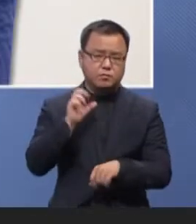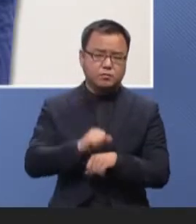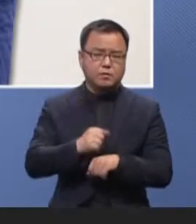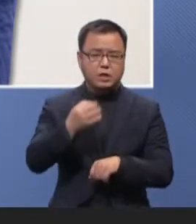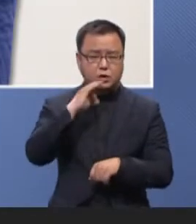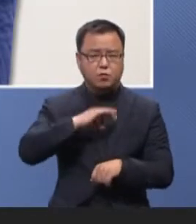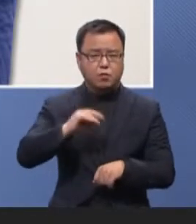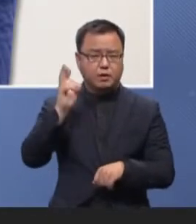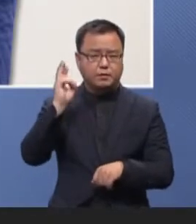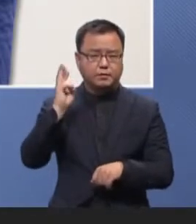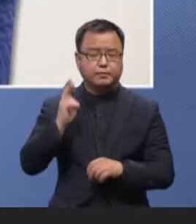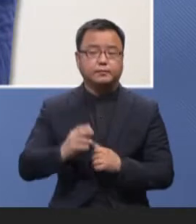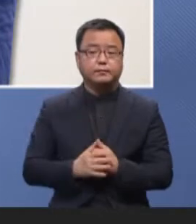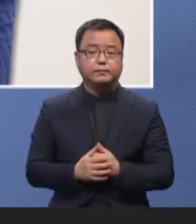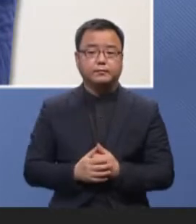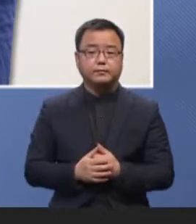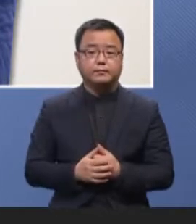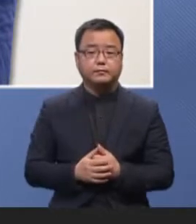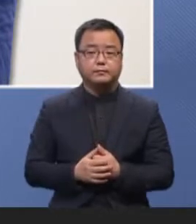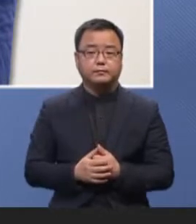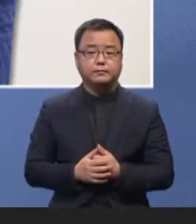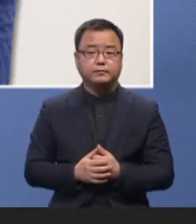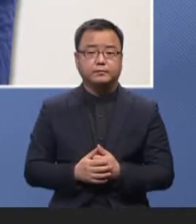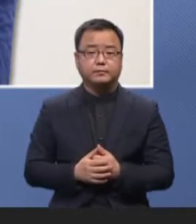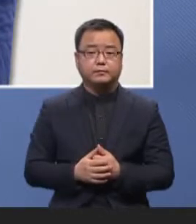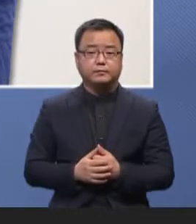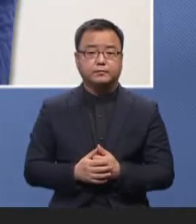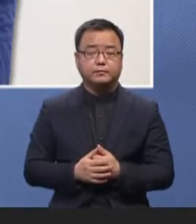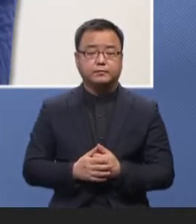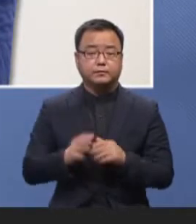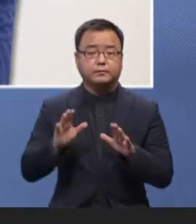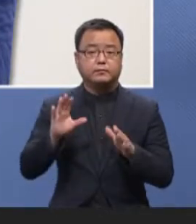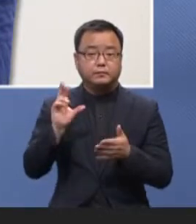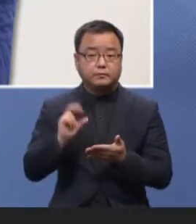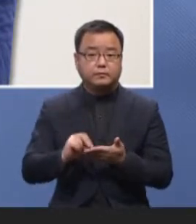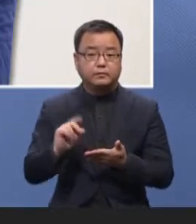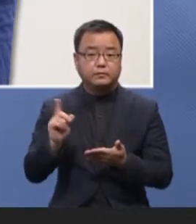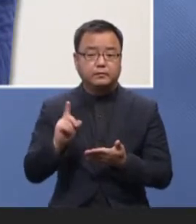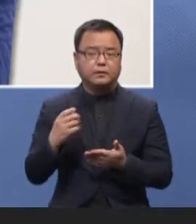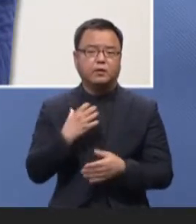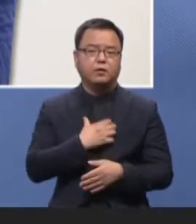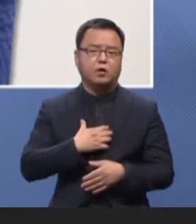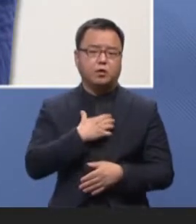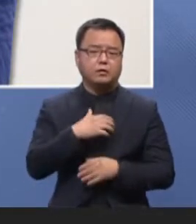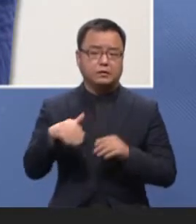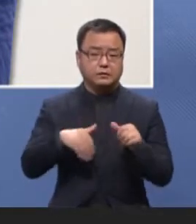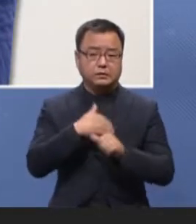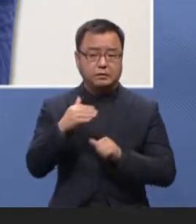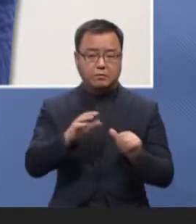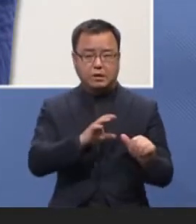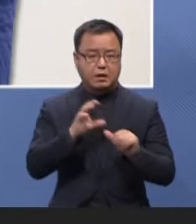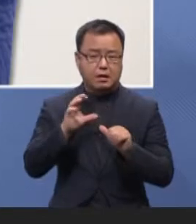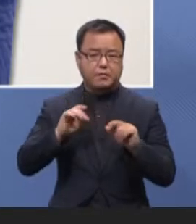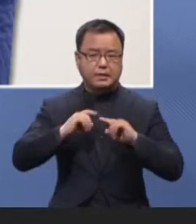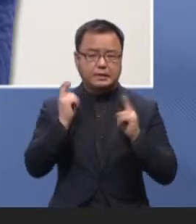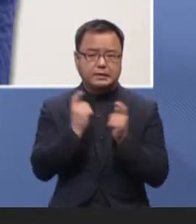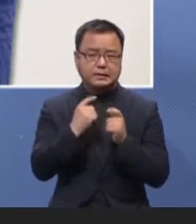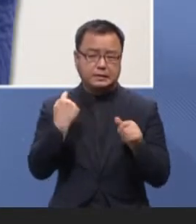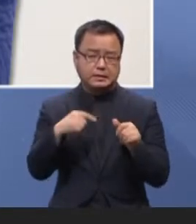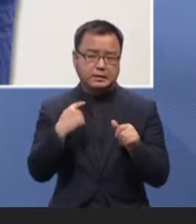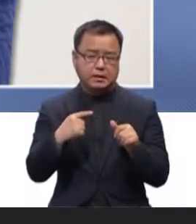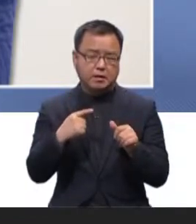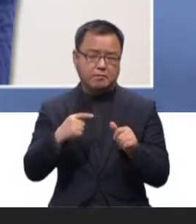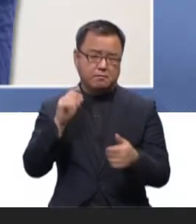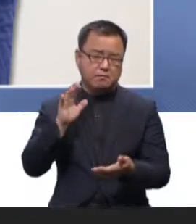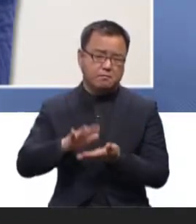것이다 이렇게 보고 계시는 거군요. 네, 맞습니다. 네, 그 문제는 이제 이런 불안한 상황을 틈을 타서 사교육이 또 한편에서